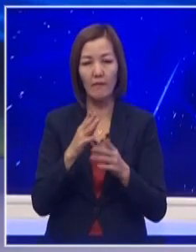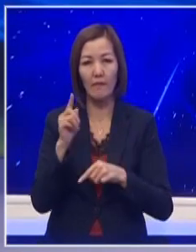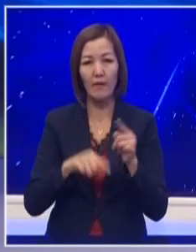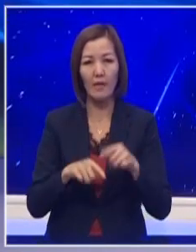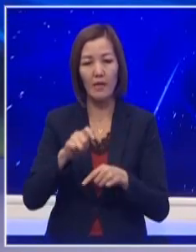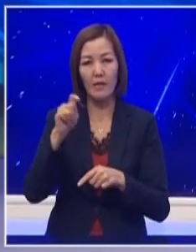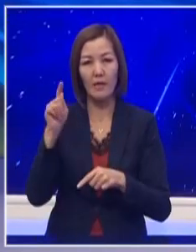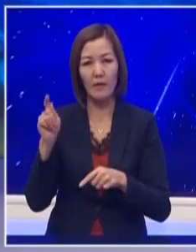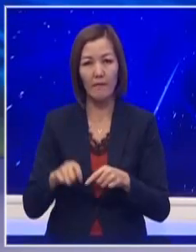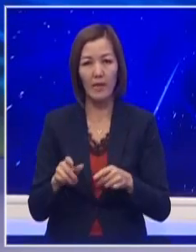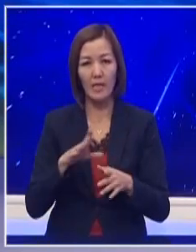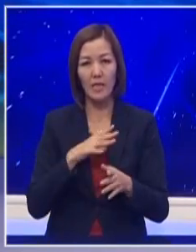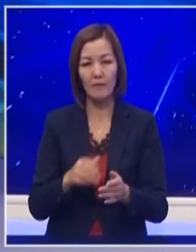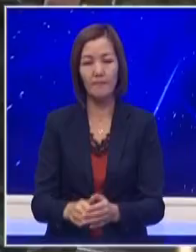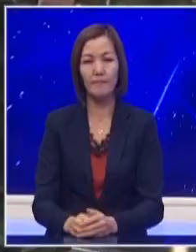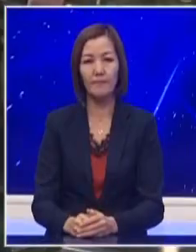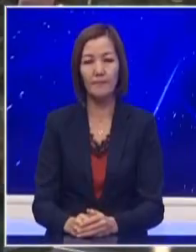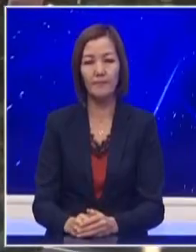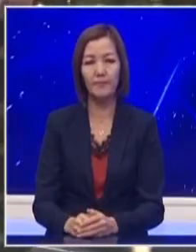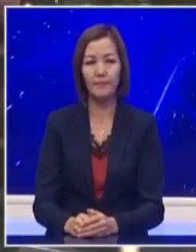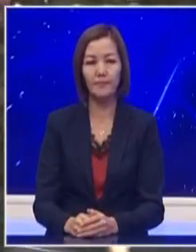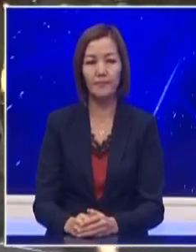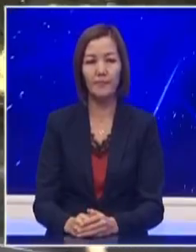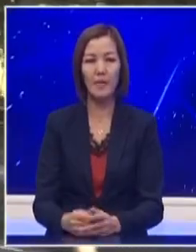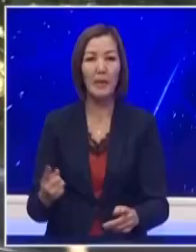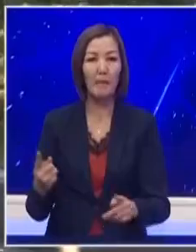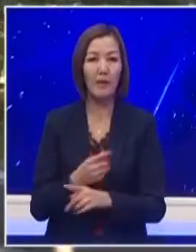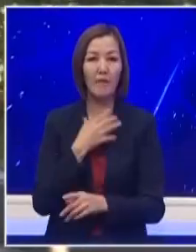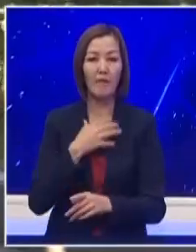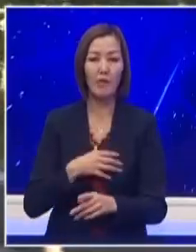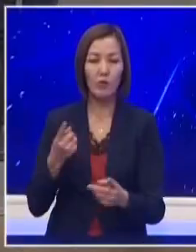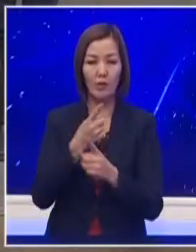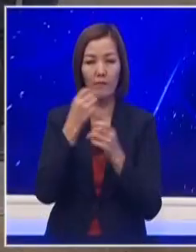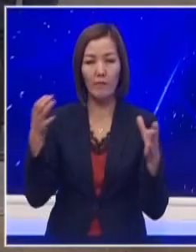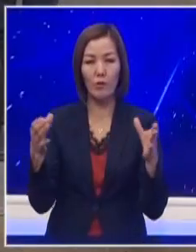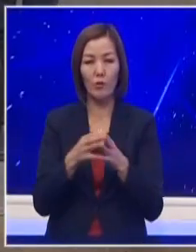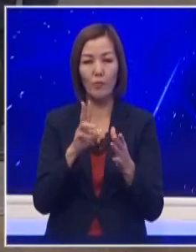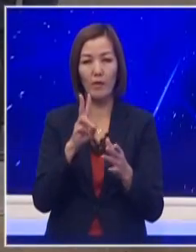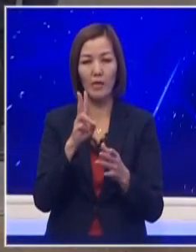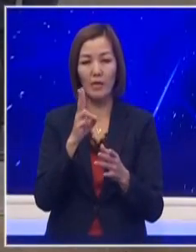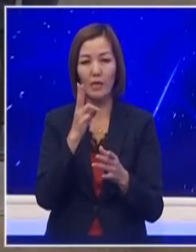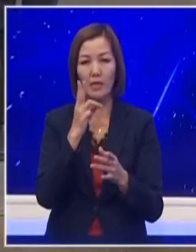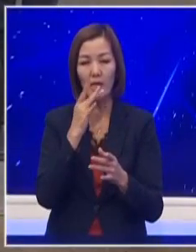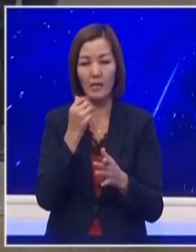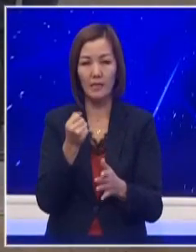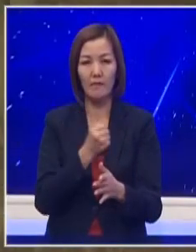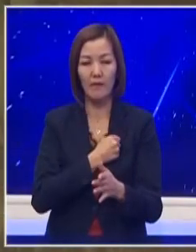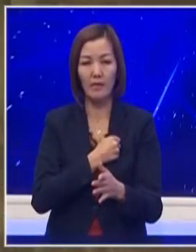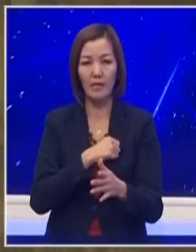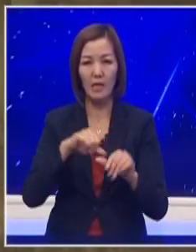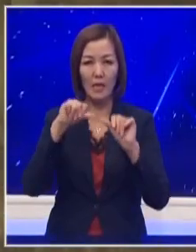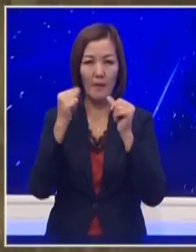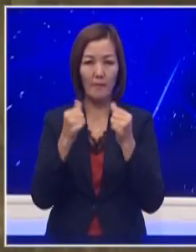Великой Отечественной войны в первую очередь информационная группа нацгвардии посетила мемориал памяти